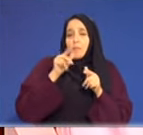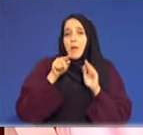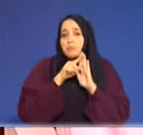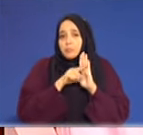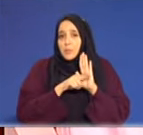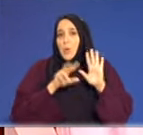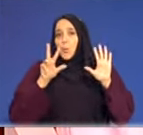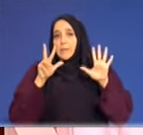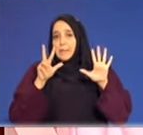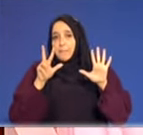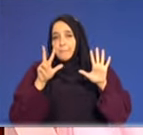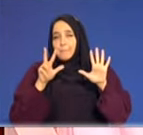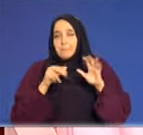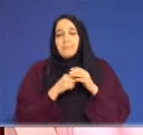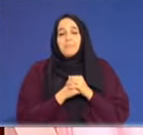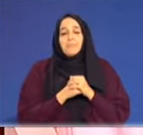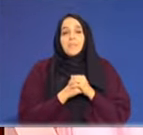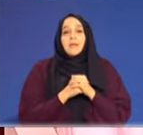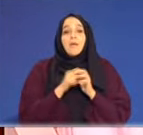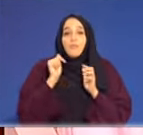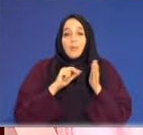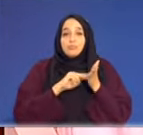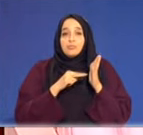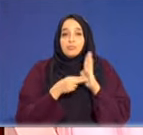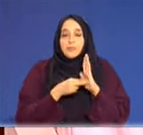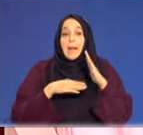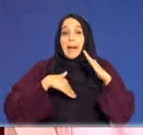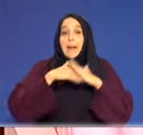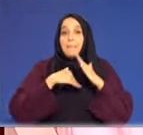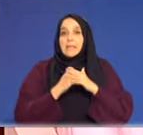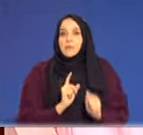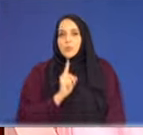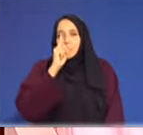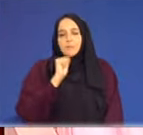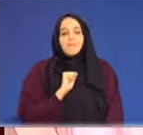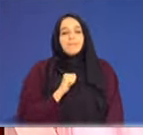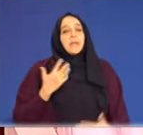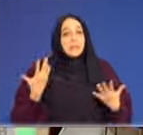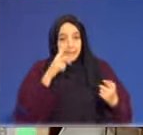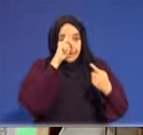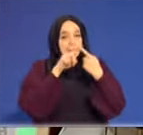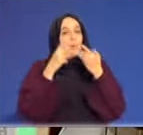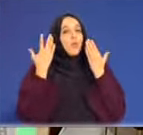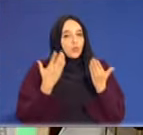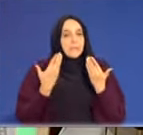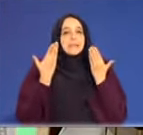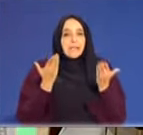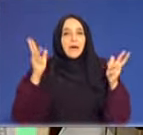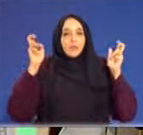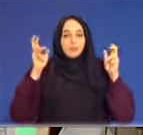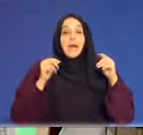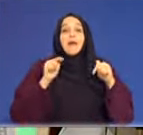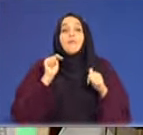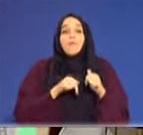نعم. قاعدة التزام حدود الشرع. نعم دكتور، إذن التزام حدود الشرع هو عنوان هذه